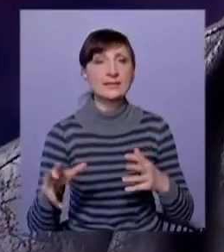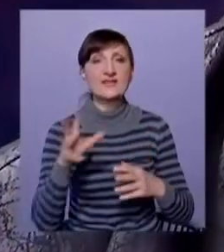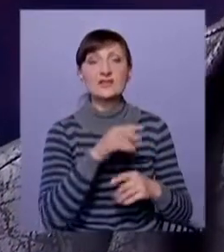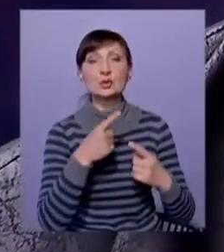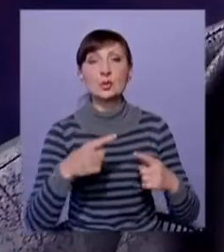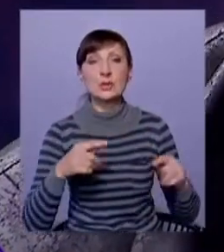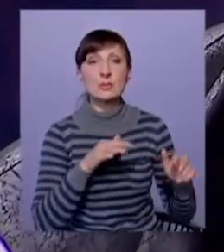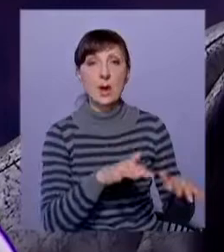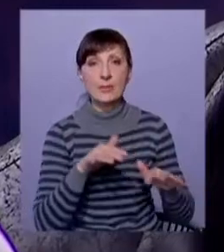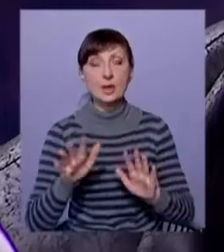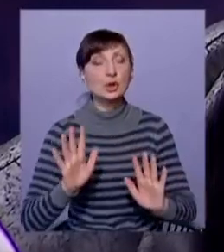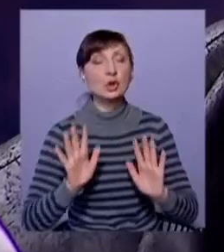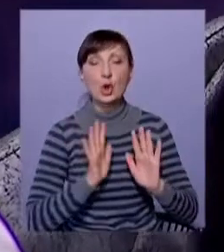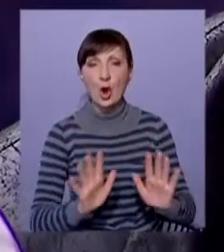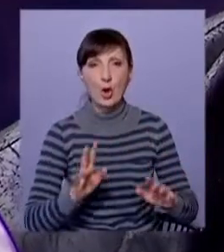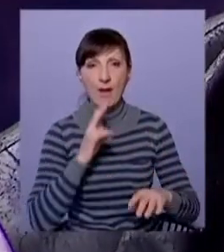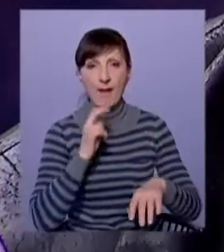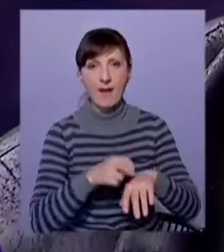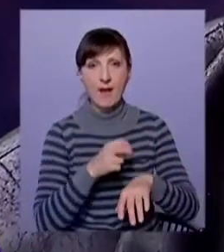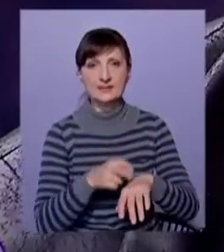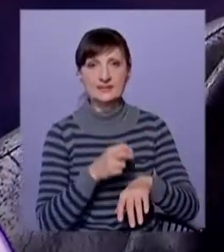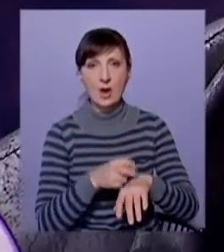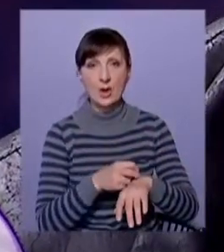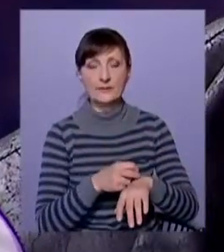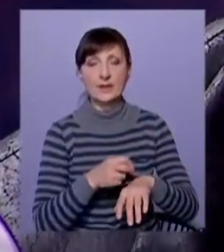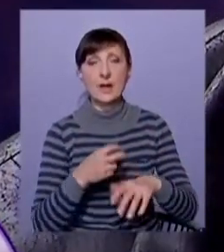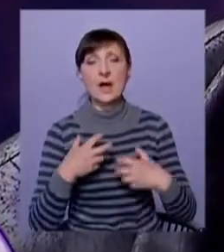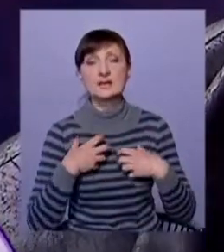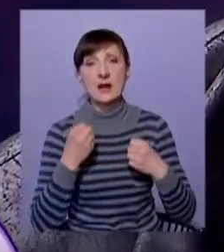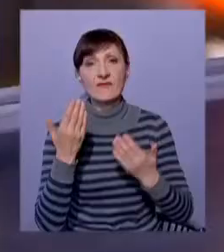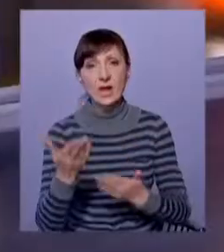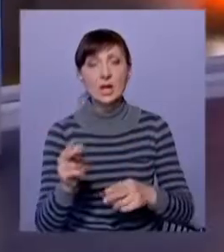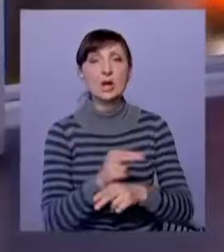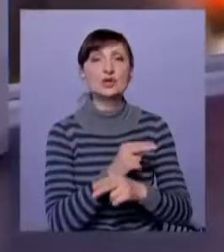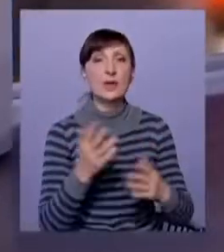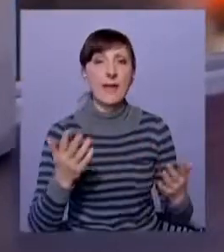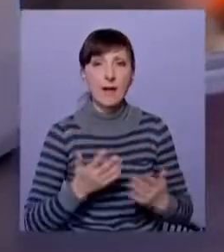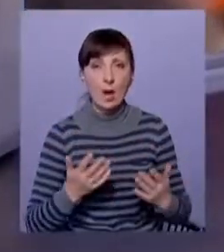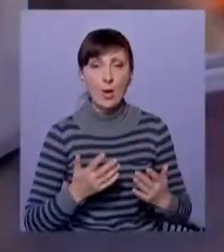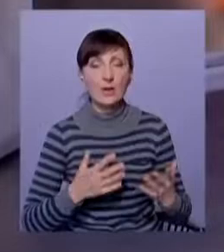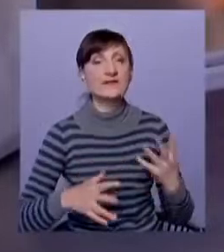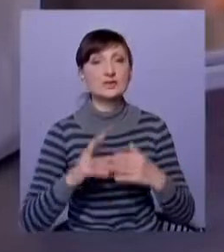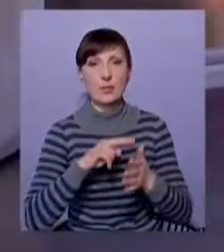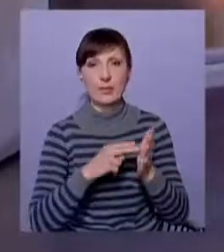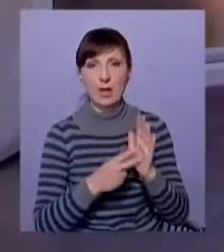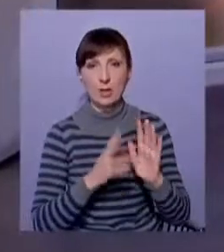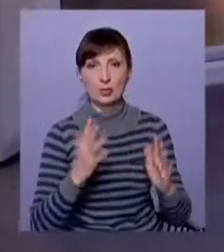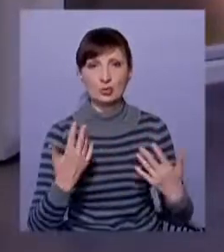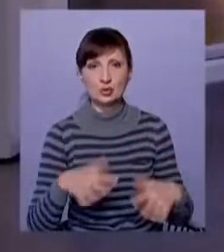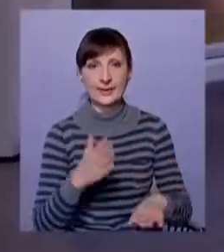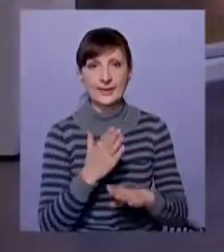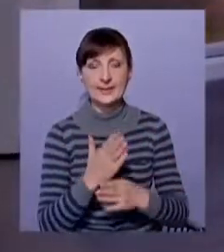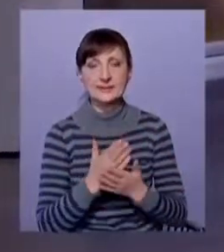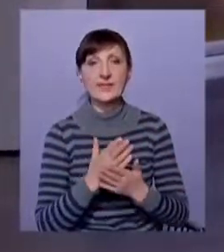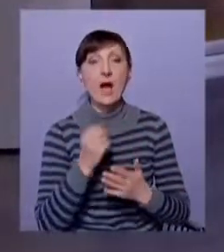других мероприятий, не только лекарственное обеспечение. Соответственно, ему нужно оздоровление, ему нужно лечение и так далее. А если у